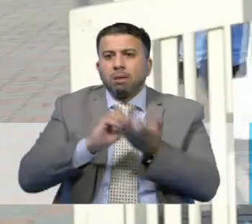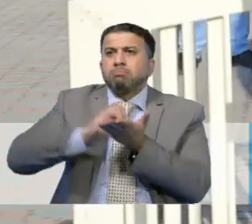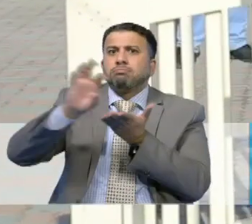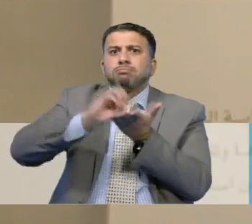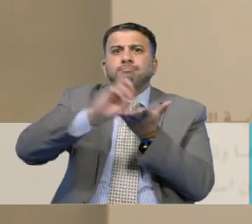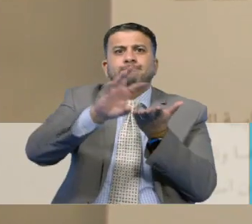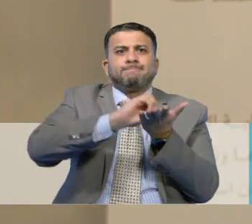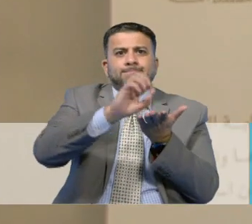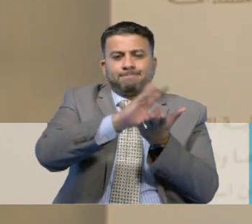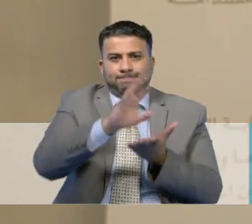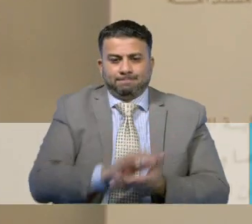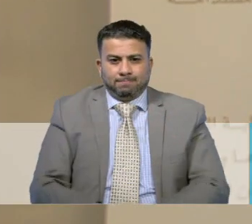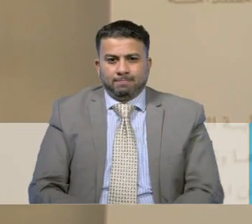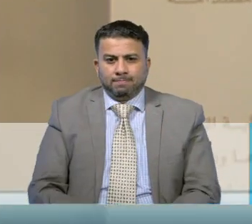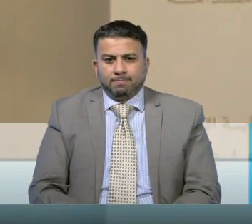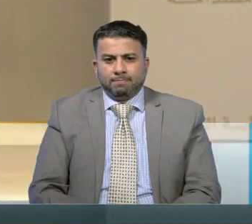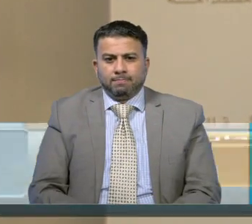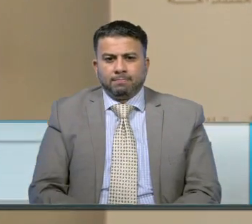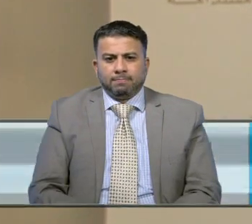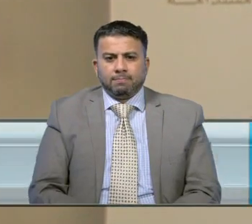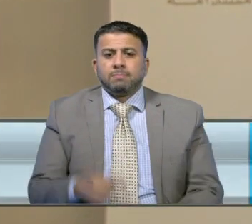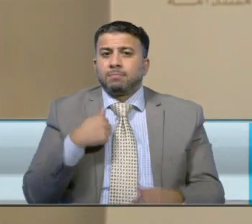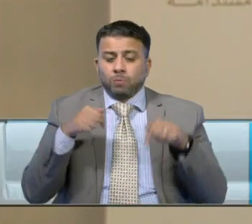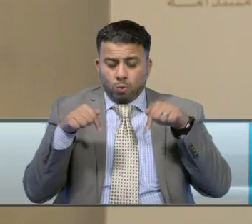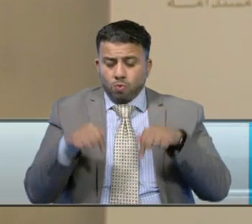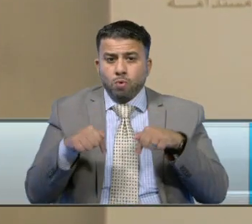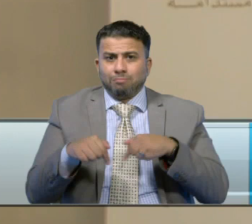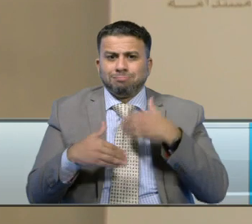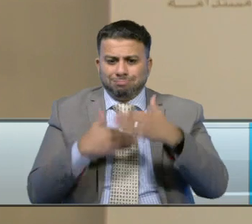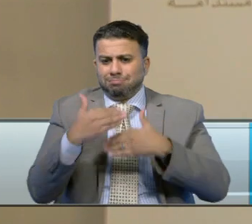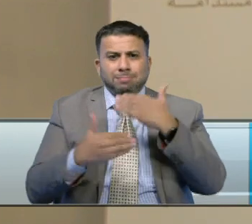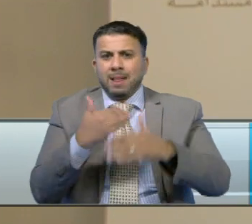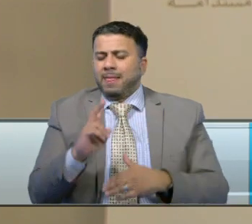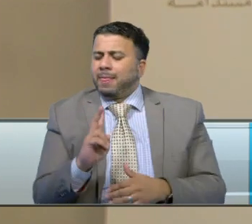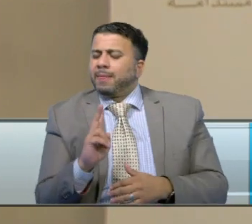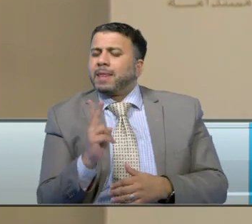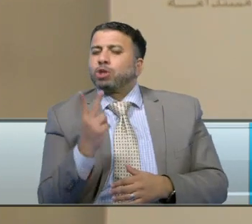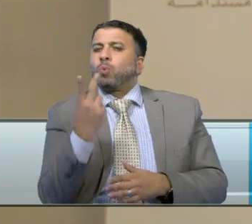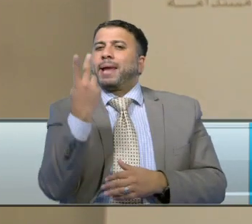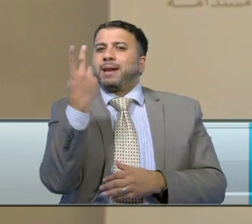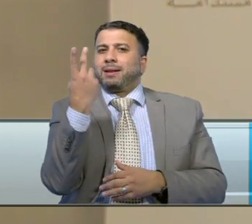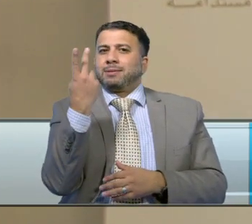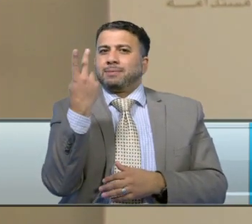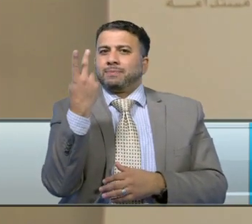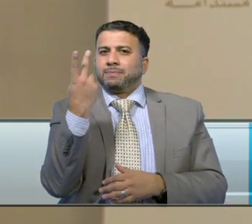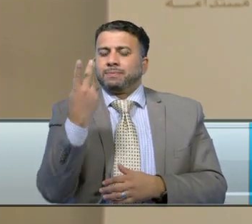التوريد. نحن اليوم نسعى إلى تطوير